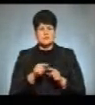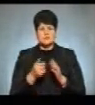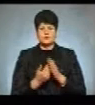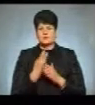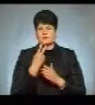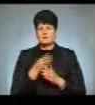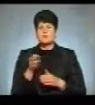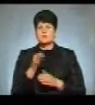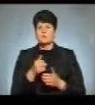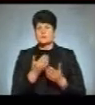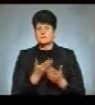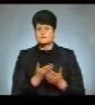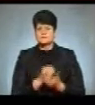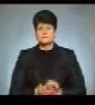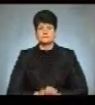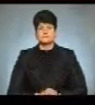таке.